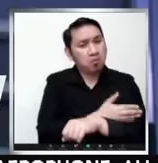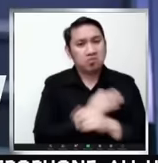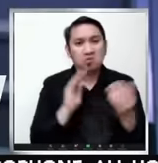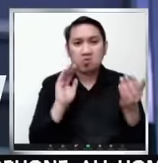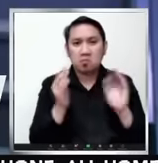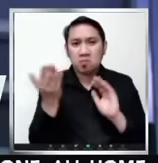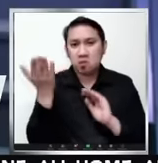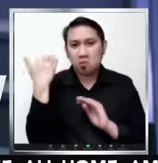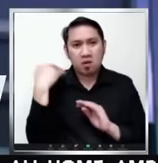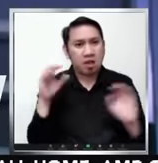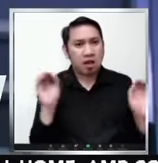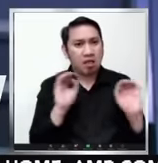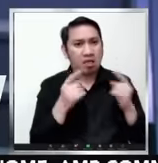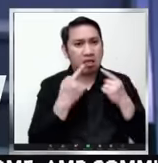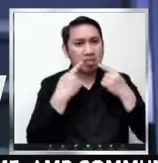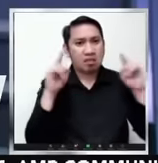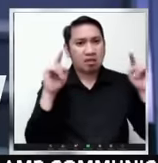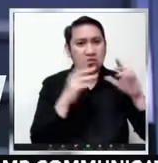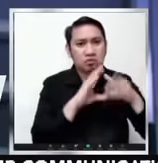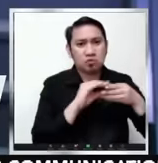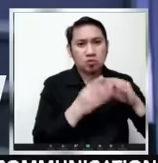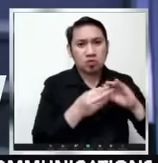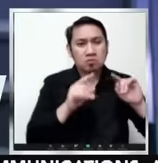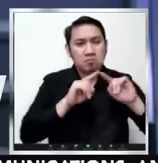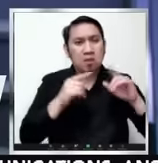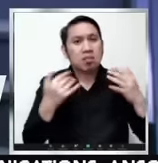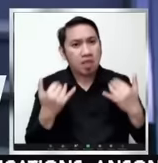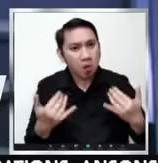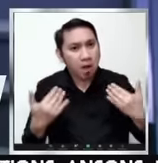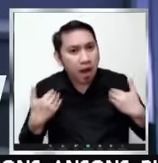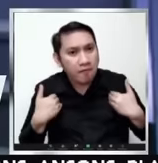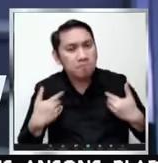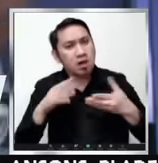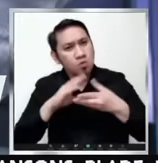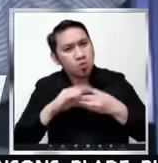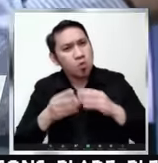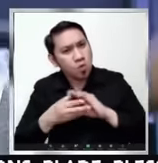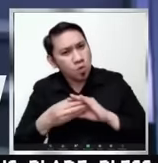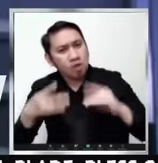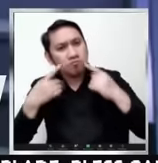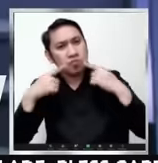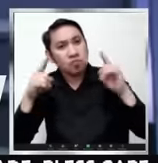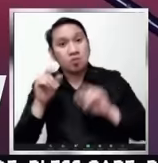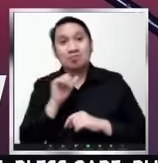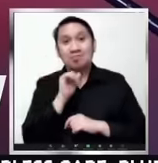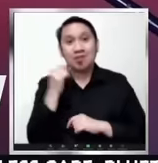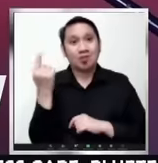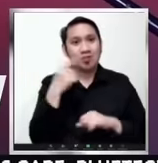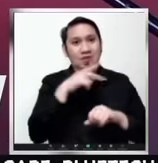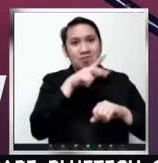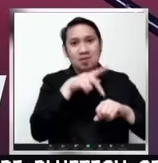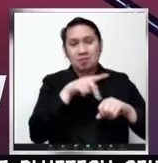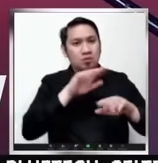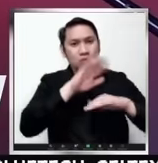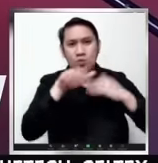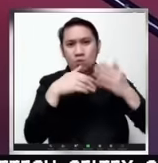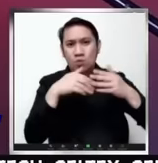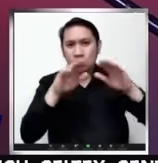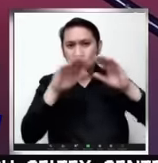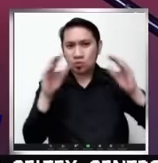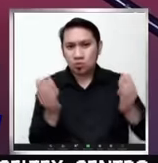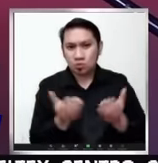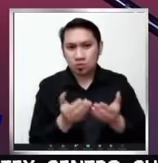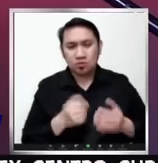story, ngayon meron na eh. Hindi lang dito sa Pilipinas, around the world. Initially, I was